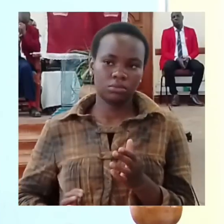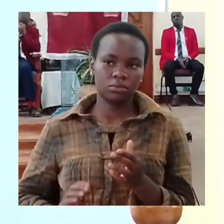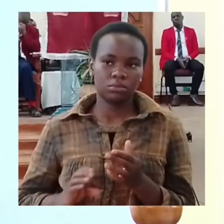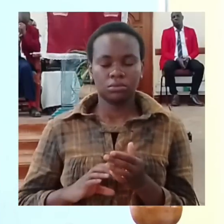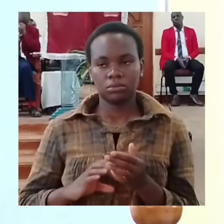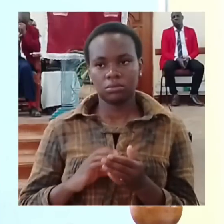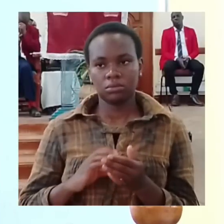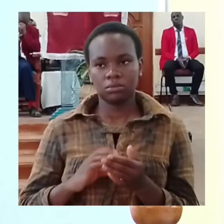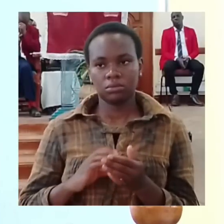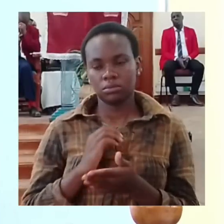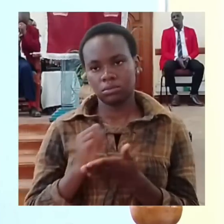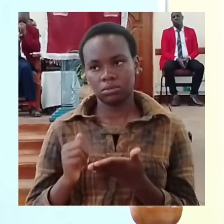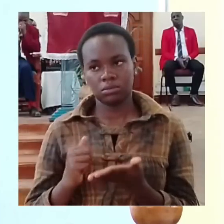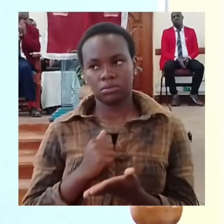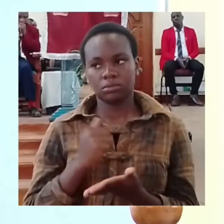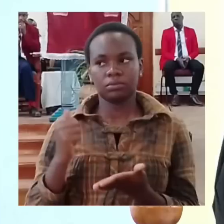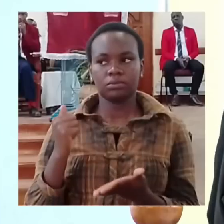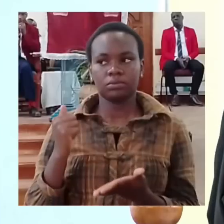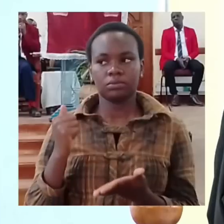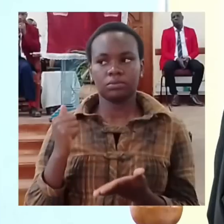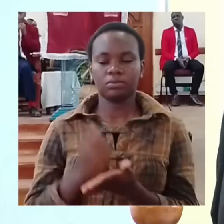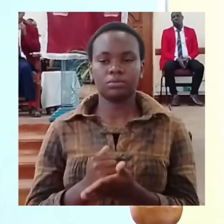Mwathani na mũhonokia witũ.